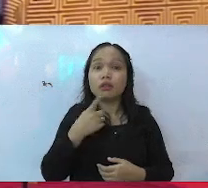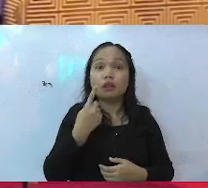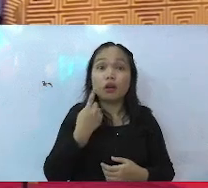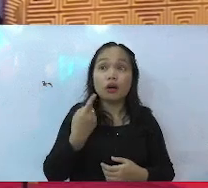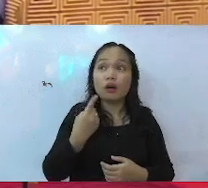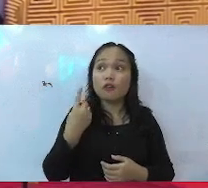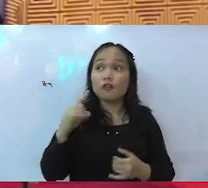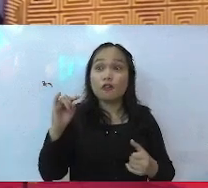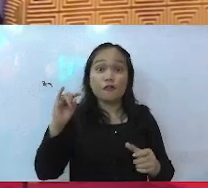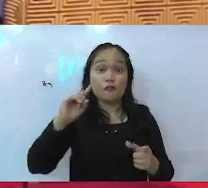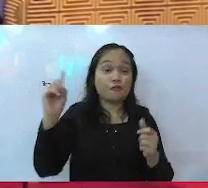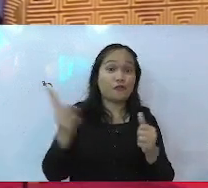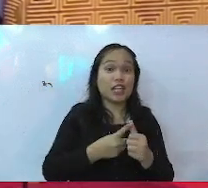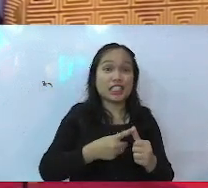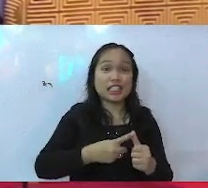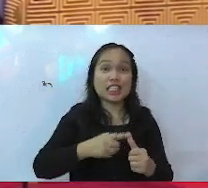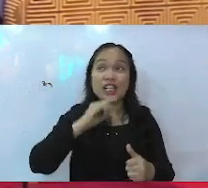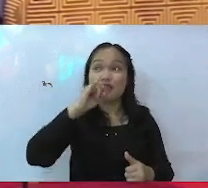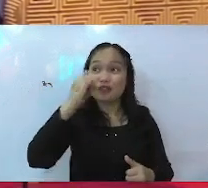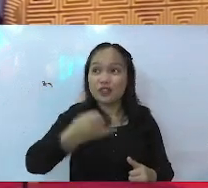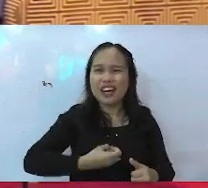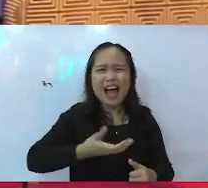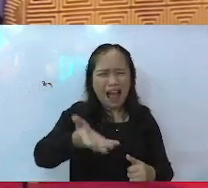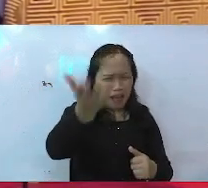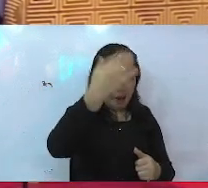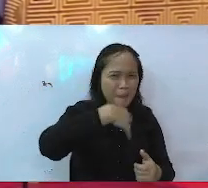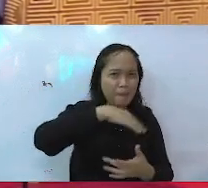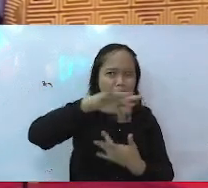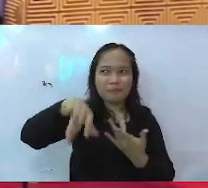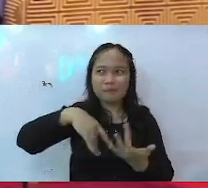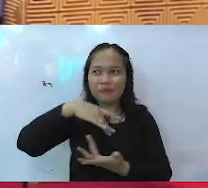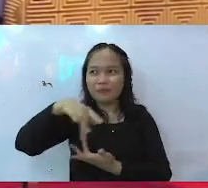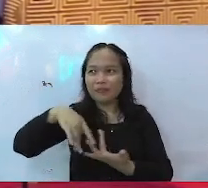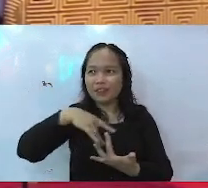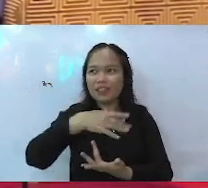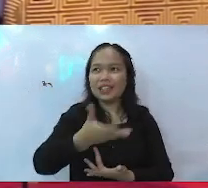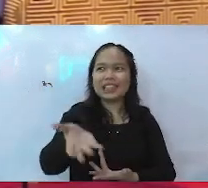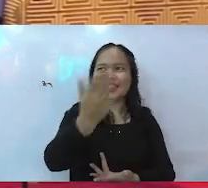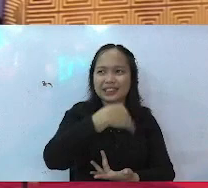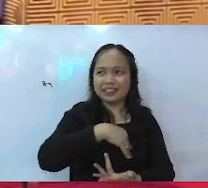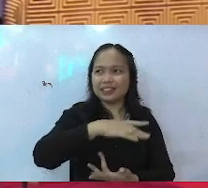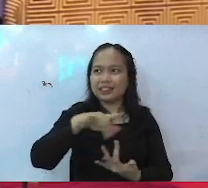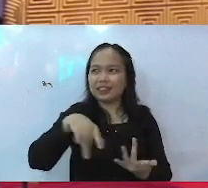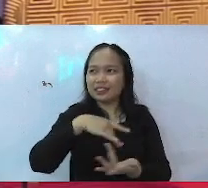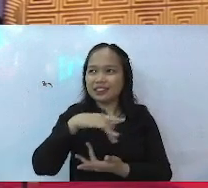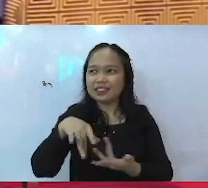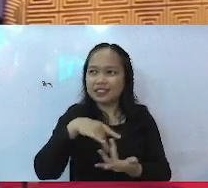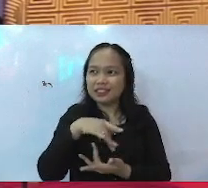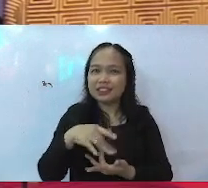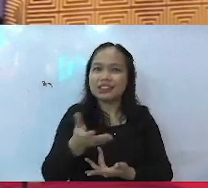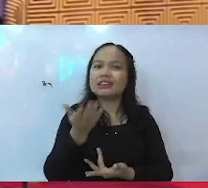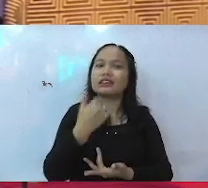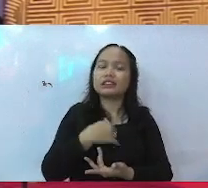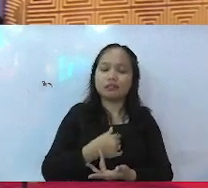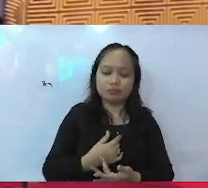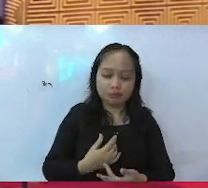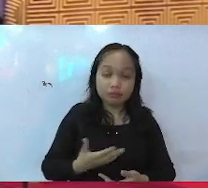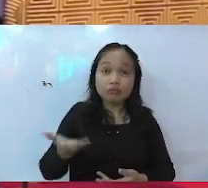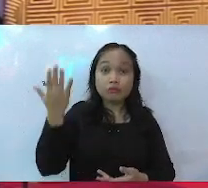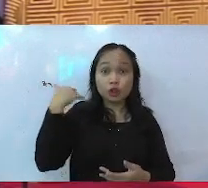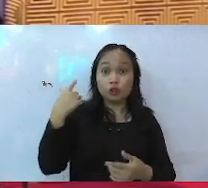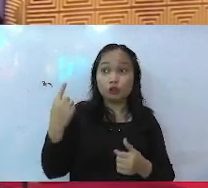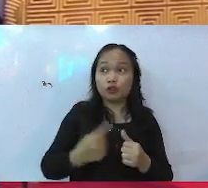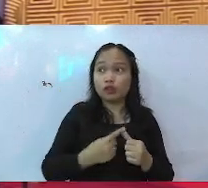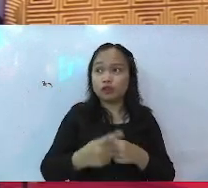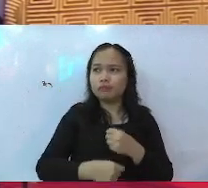yaya yan unang gala tayo kasi get together tayo ngayon na lang ulit to eh kilala na lang Oo e nung first year tayo